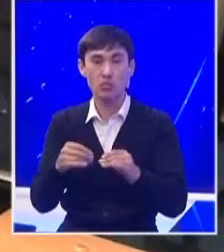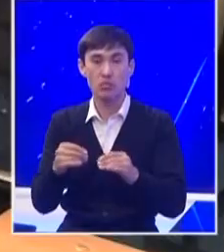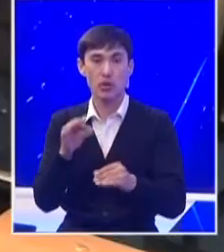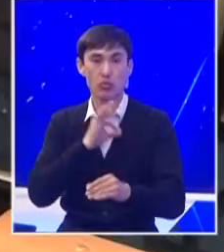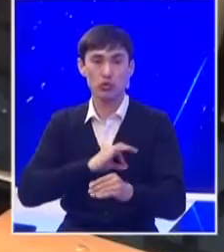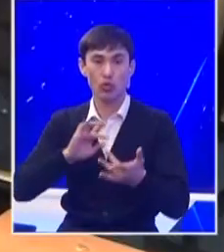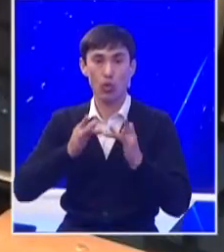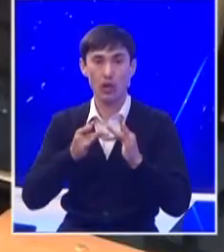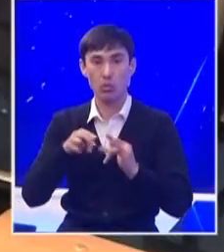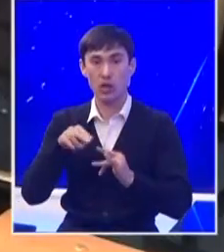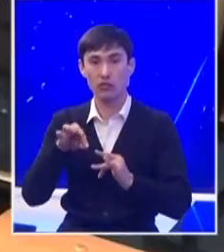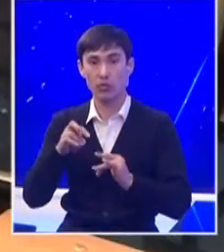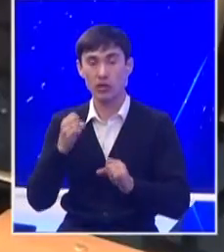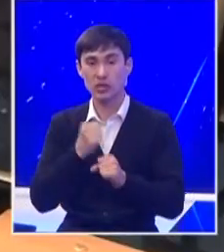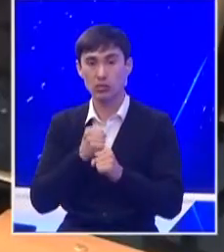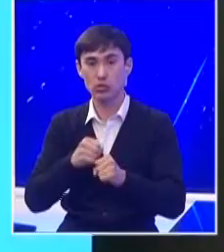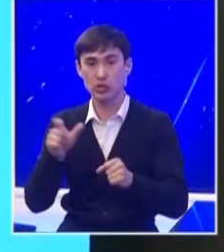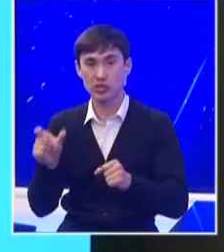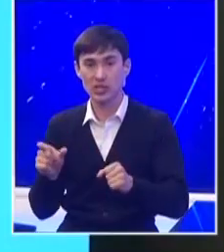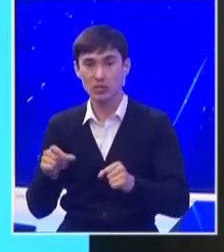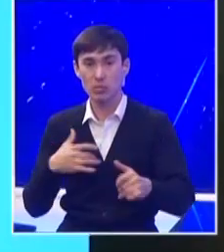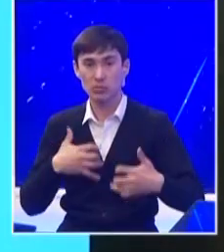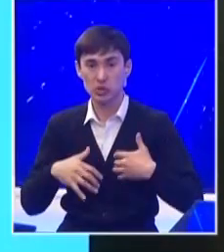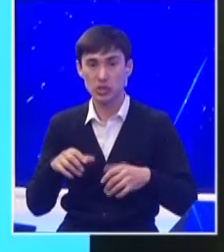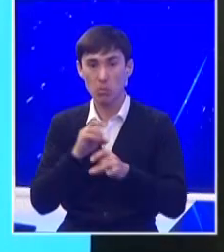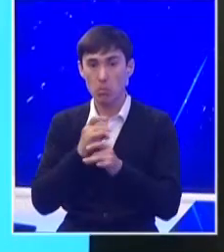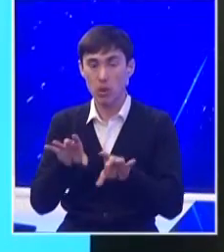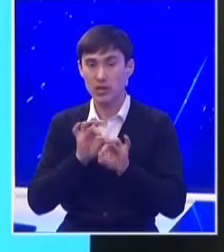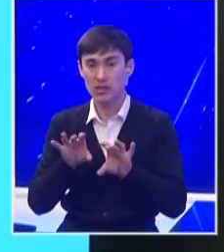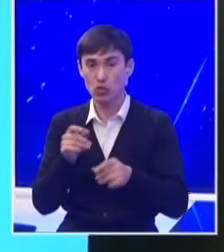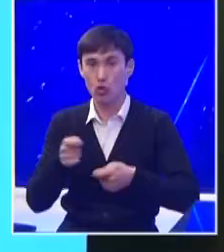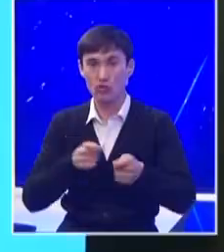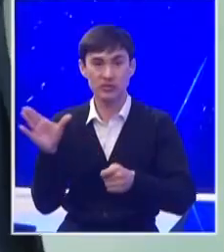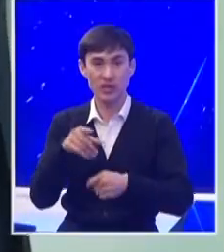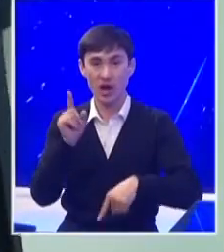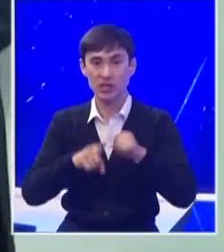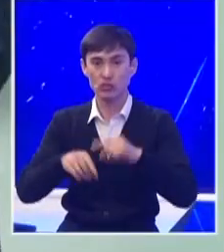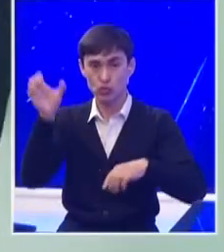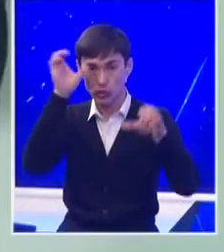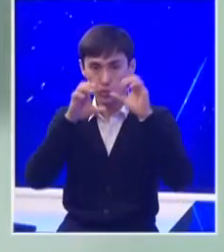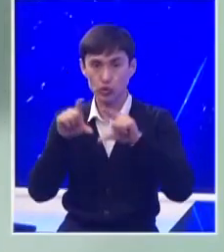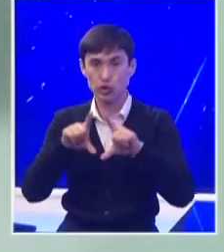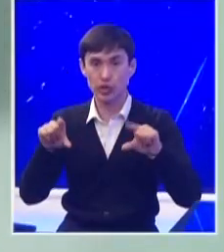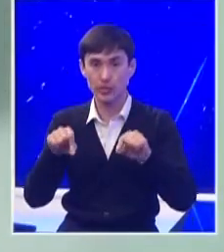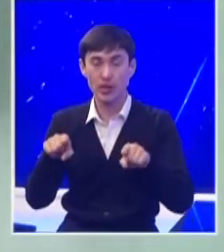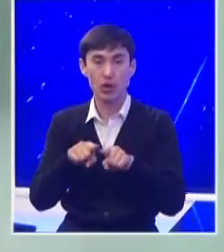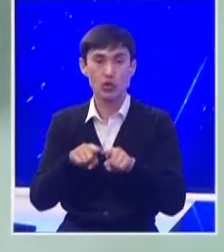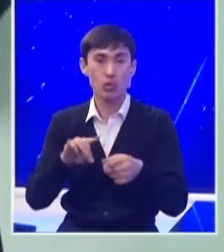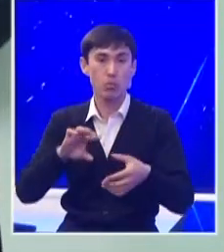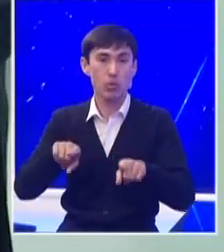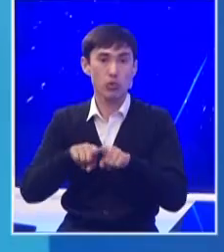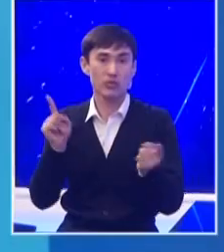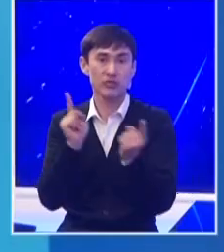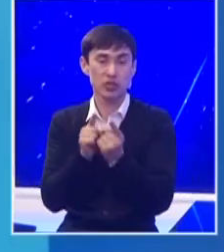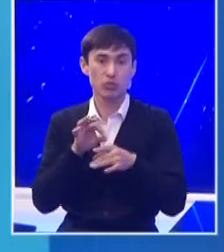преимуществах онлайн-платформы разработчики сайта поспешили поделиться с руководством всех отечественных учебных учреждений. Накануне подобную